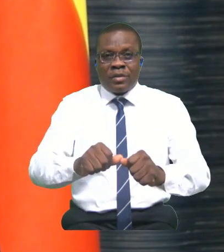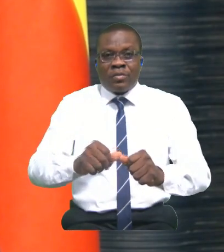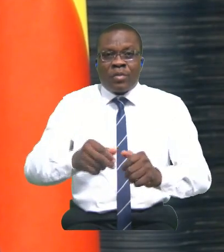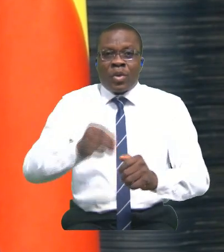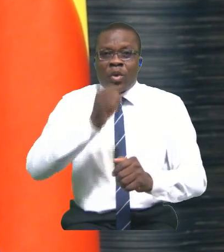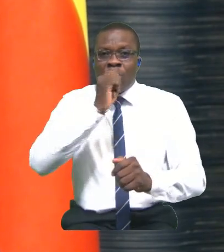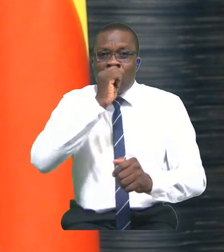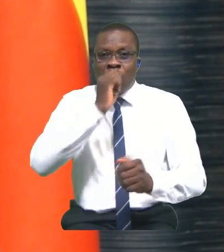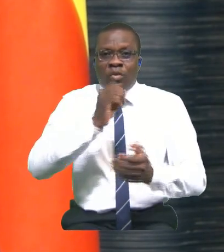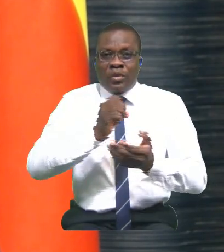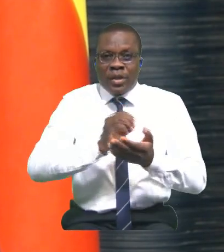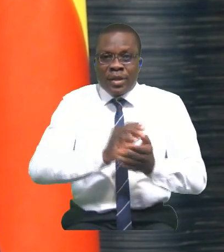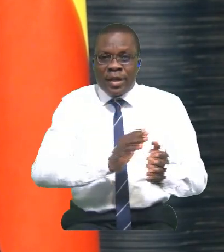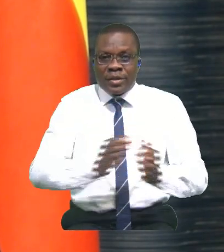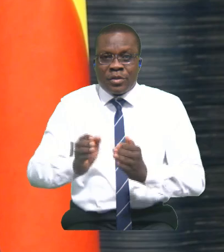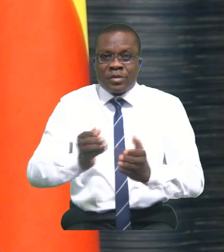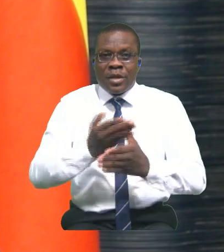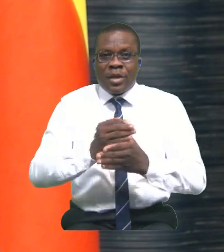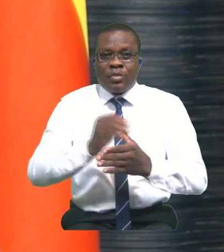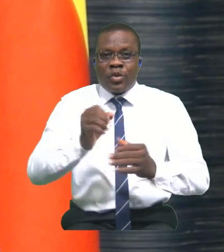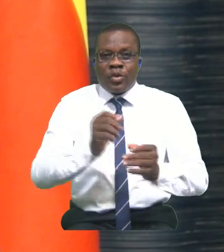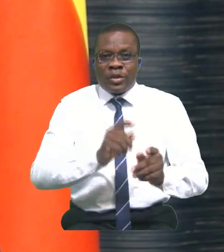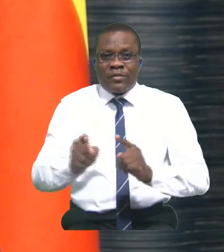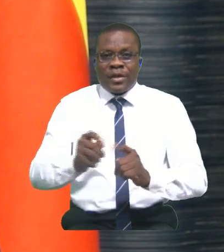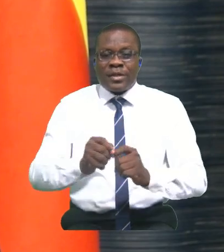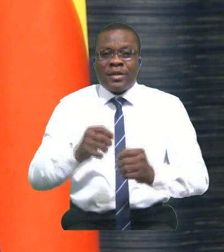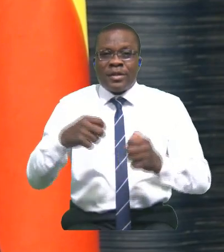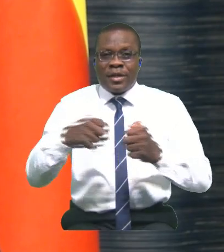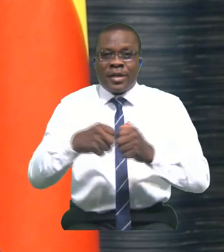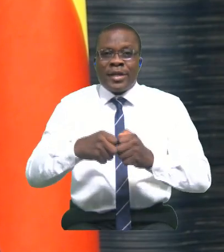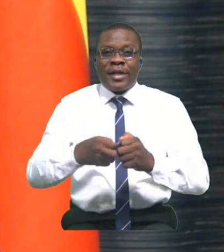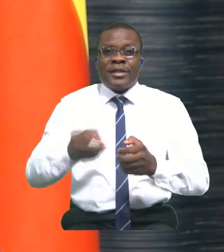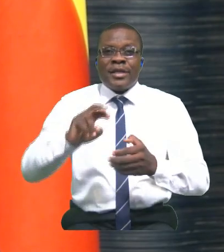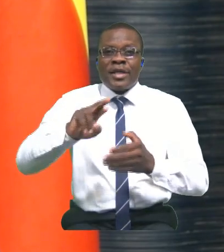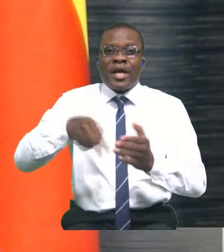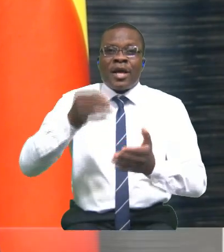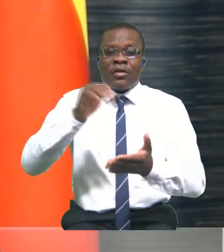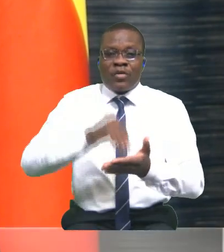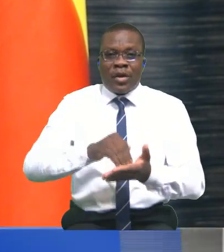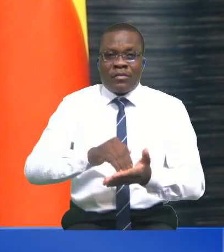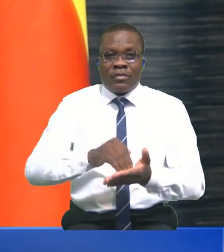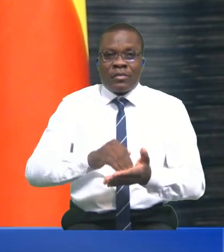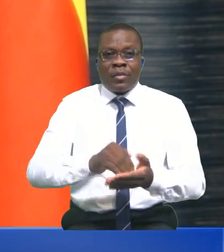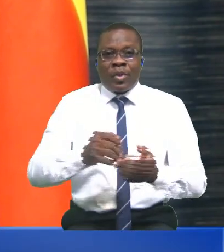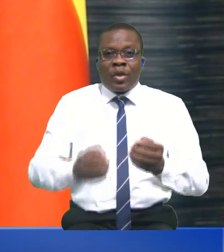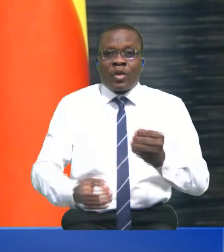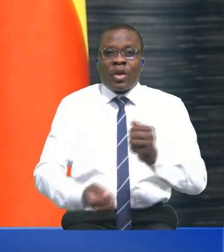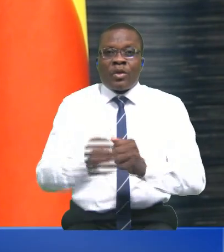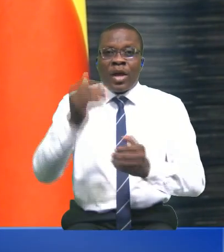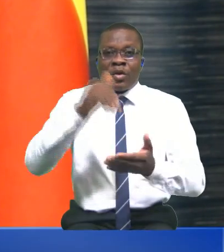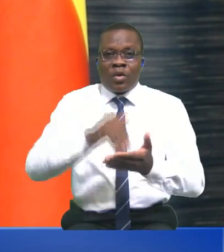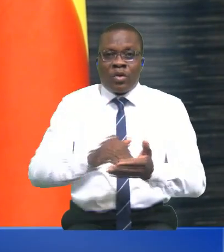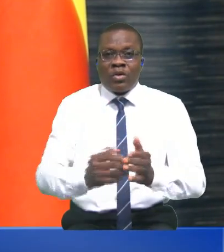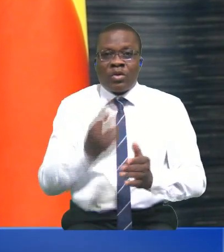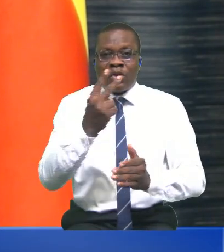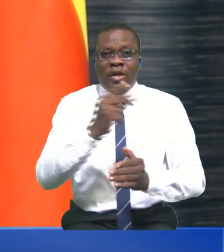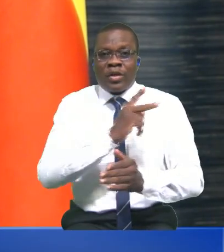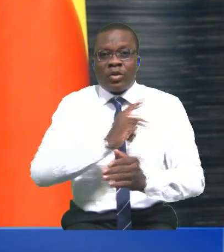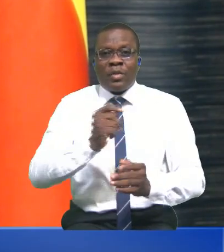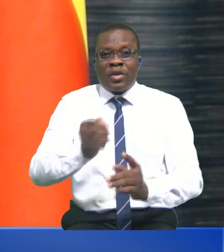assainissement biodiversité et énergie renouvelable de plus les deux partis ont